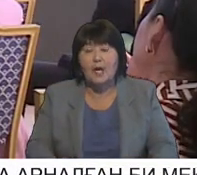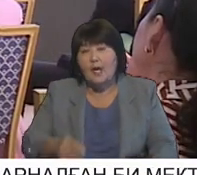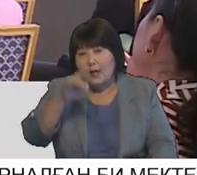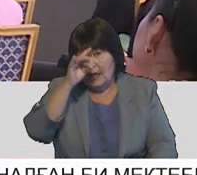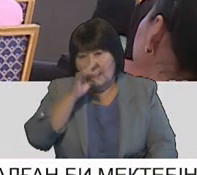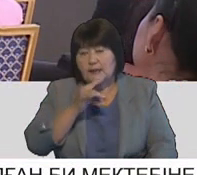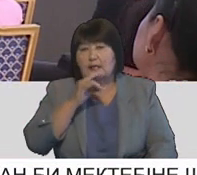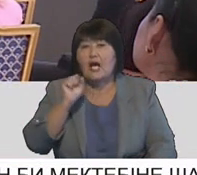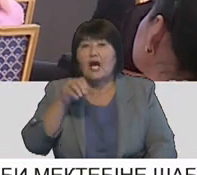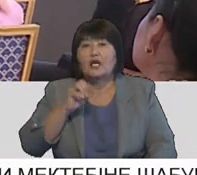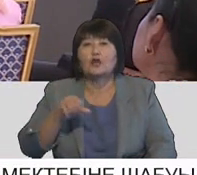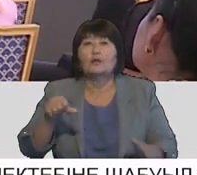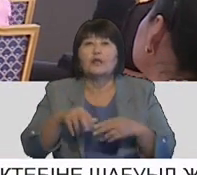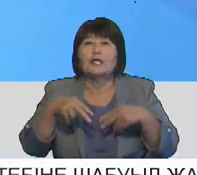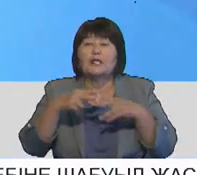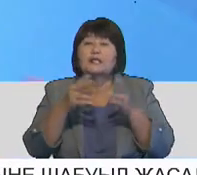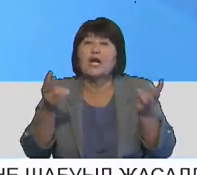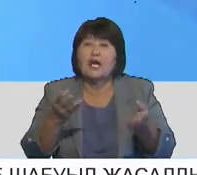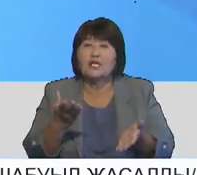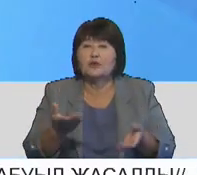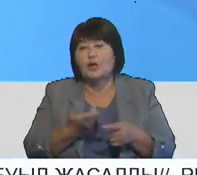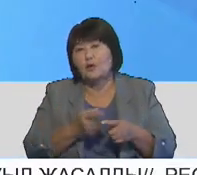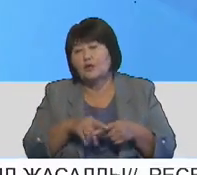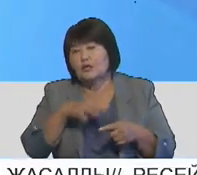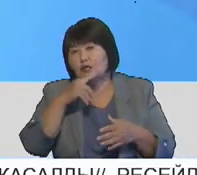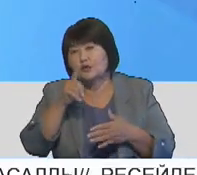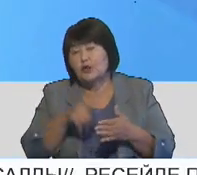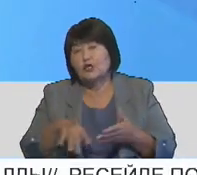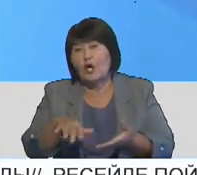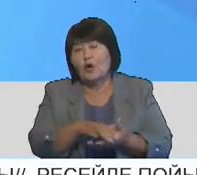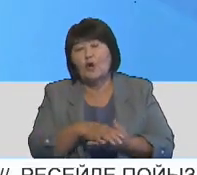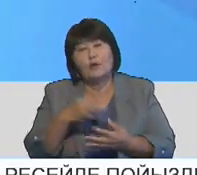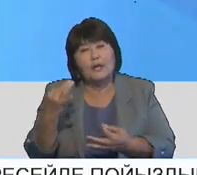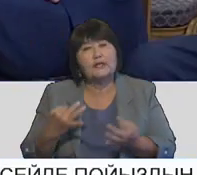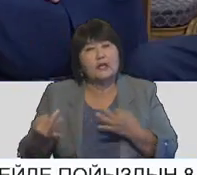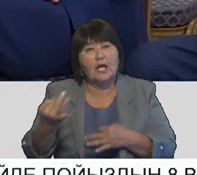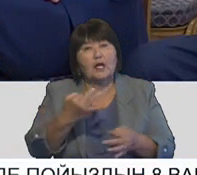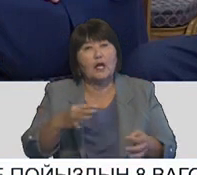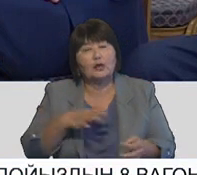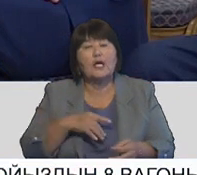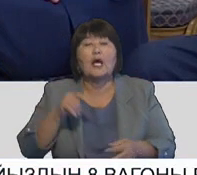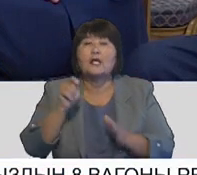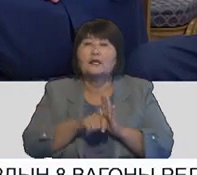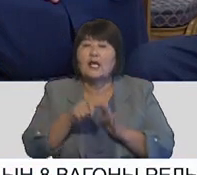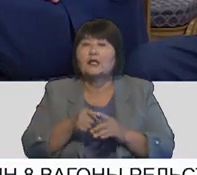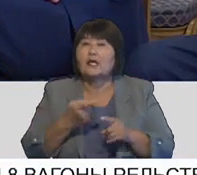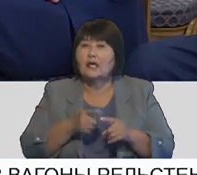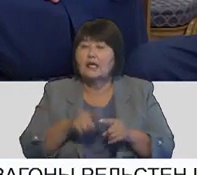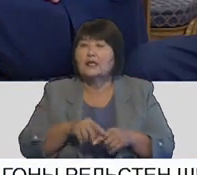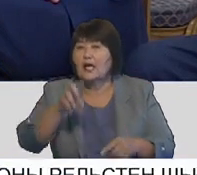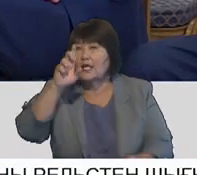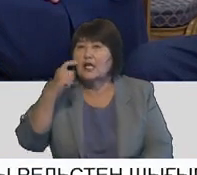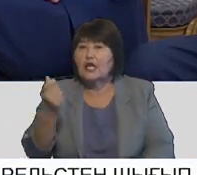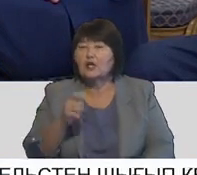Қазақстанға атом электр станциясы қажет пе? Осы сұрақ біраздан бері қоғамда қызу талқыланып жатыр. Сарапшылар АЭС ел